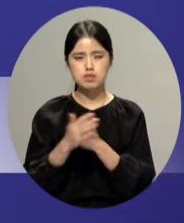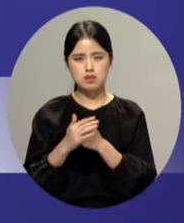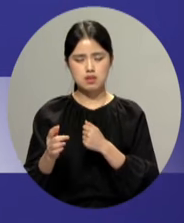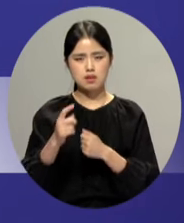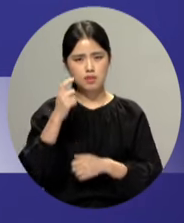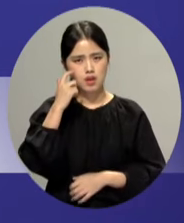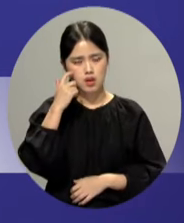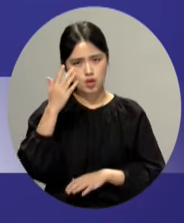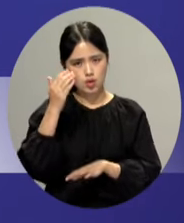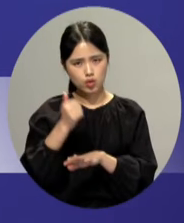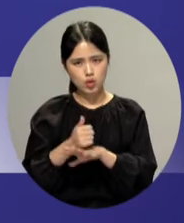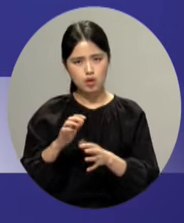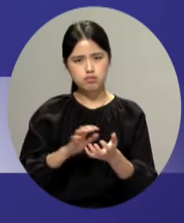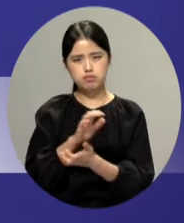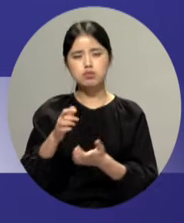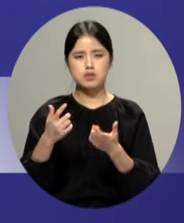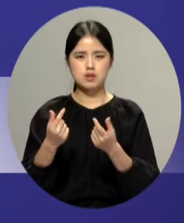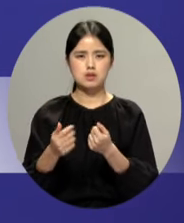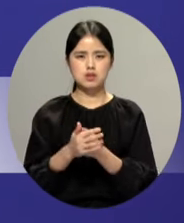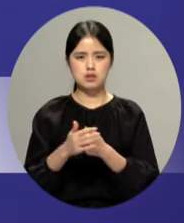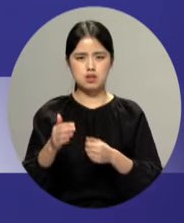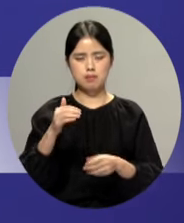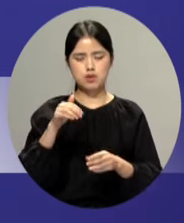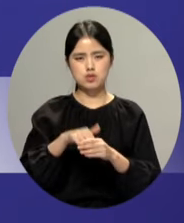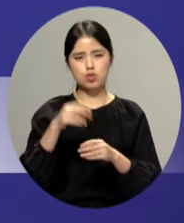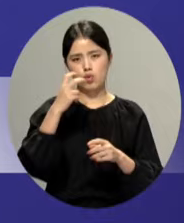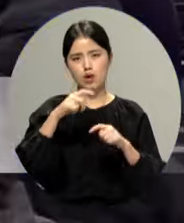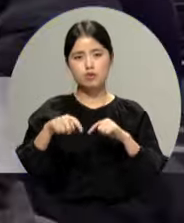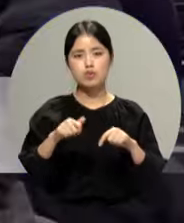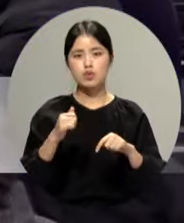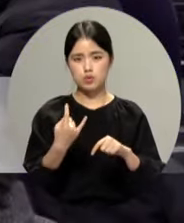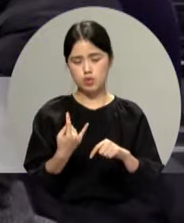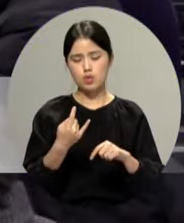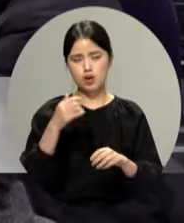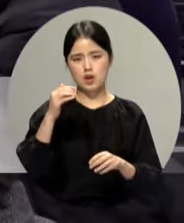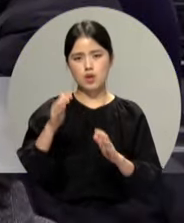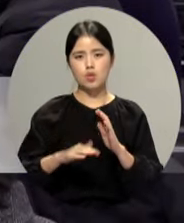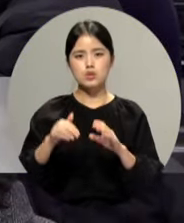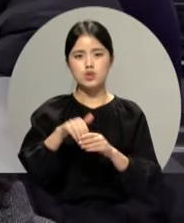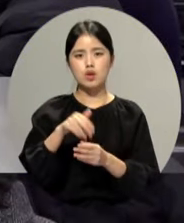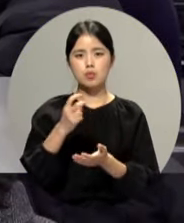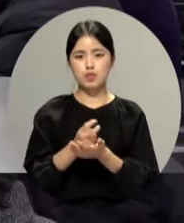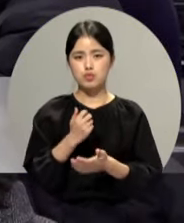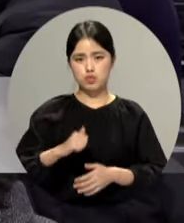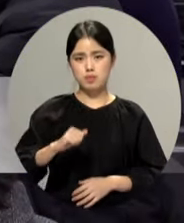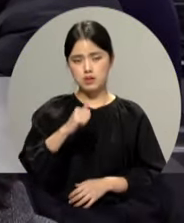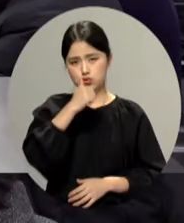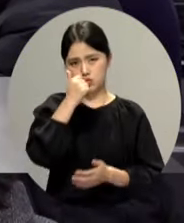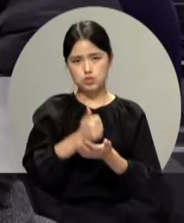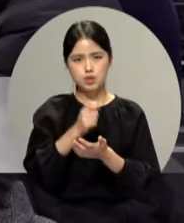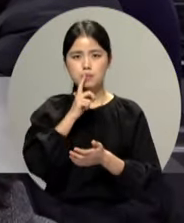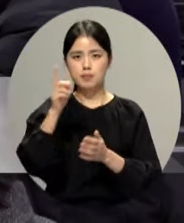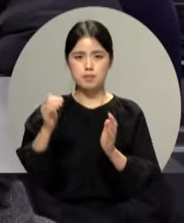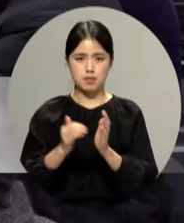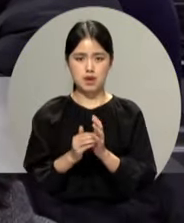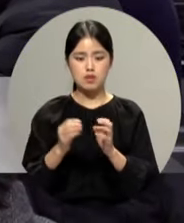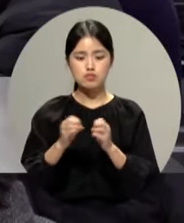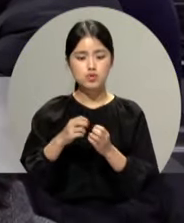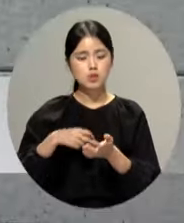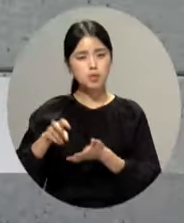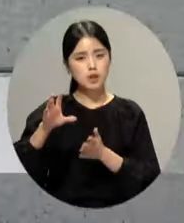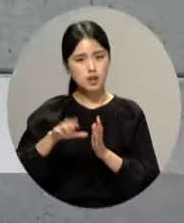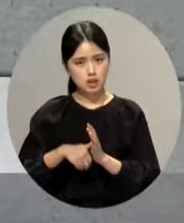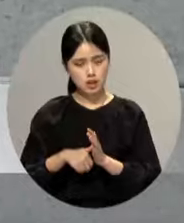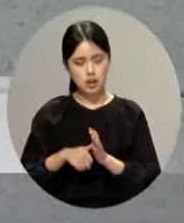호도했다며 선관위에 공직선거법 위반 혐의로 고발했습니다. 반면 김 의원은 문자를 보낼 때 조사